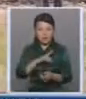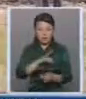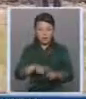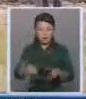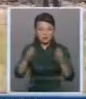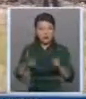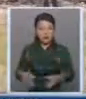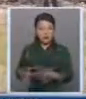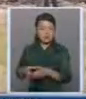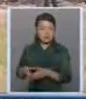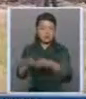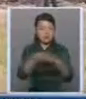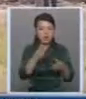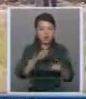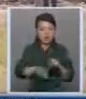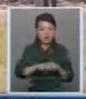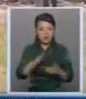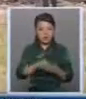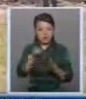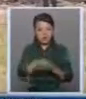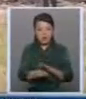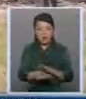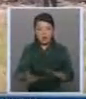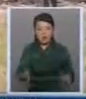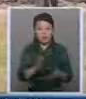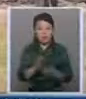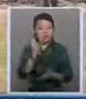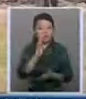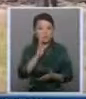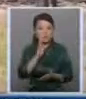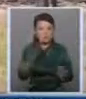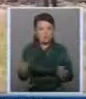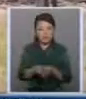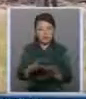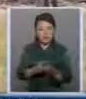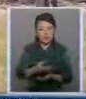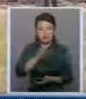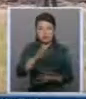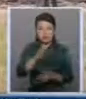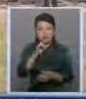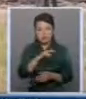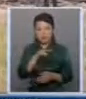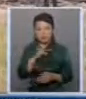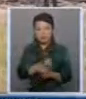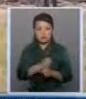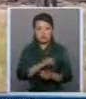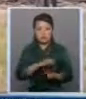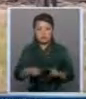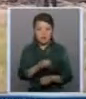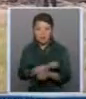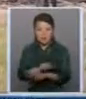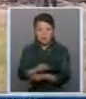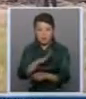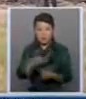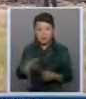бірден құбыр жарылғаны, мұнайдың содан ағып жатқаны анықталды. Сол күні бірден жедел шаралар қолданылды. Компания апатты өз күштерімен тоқтатты.